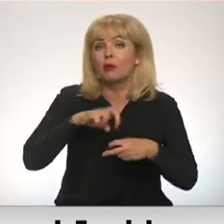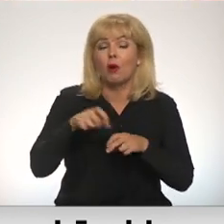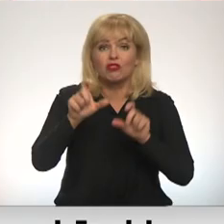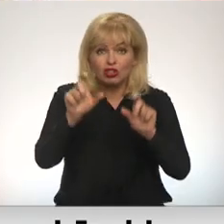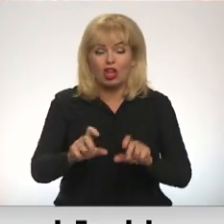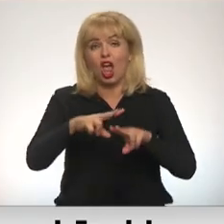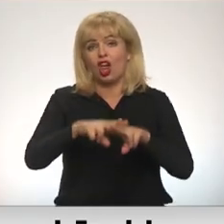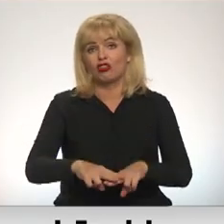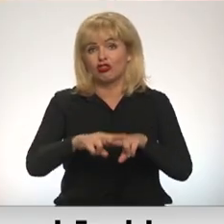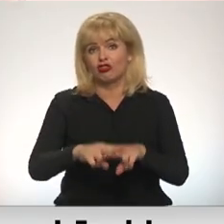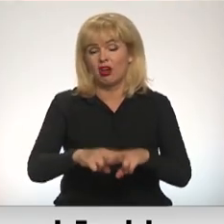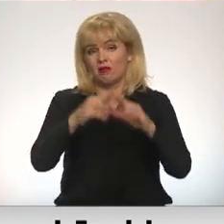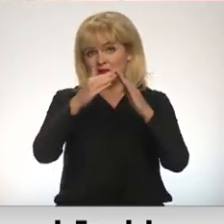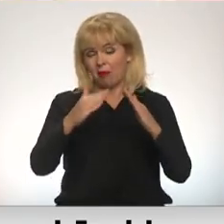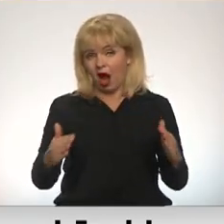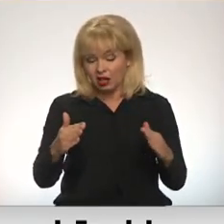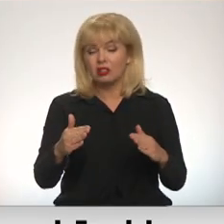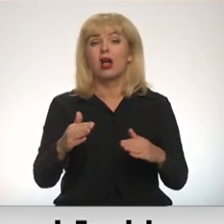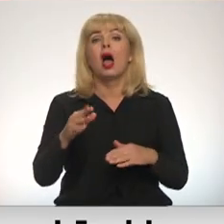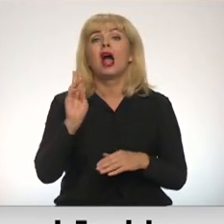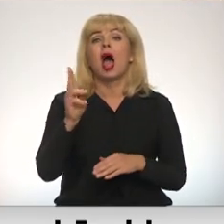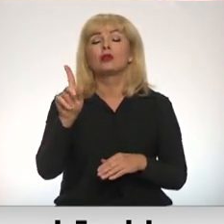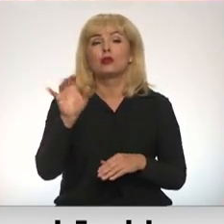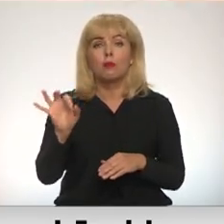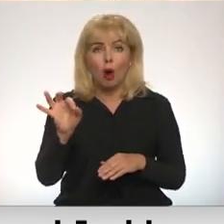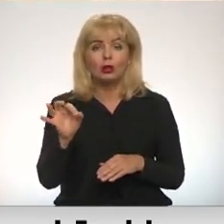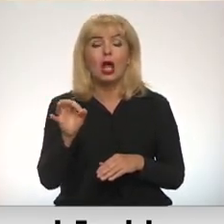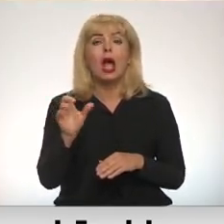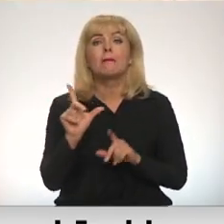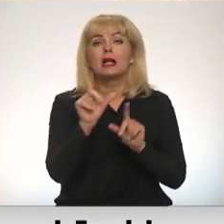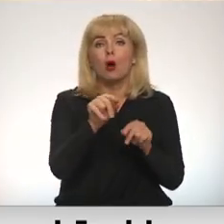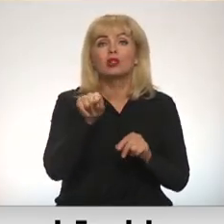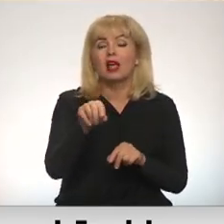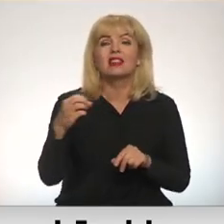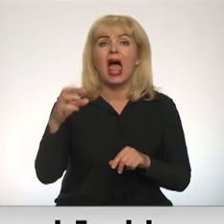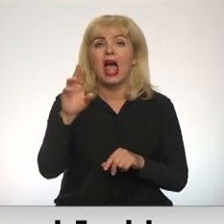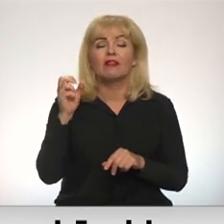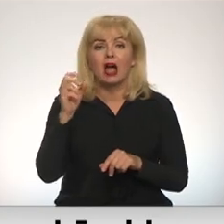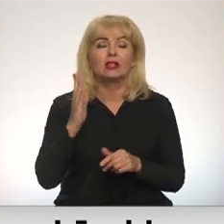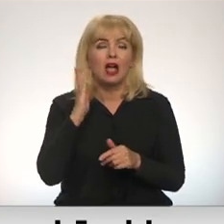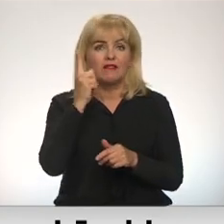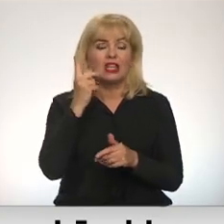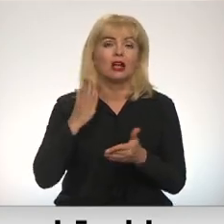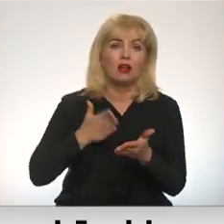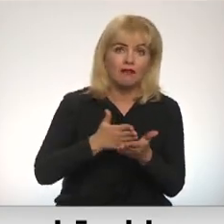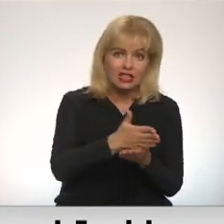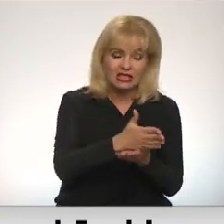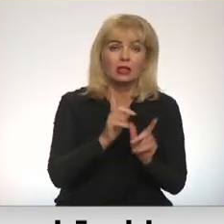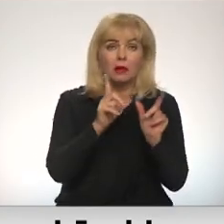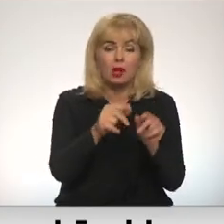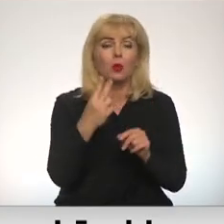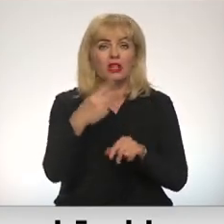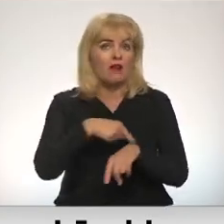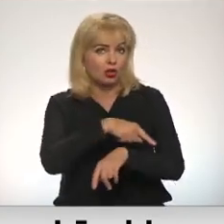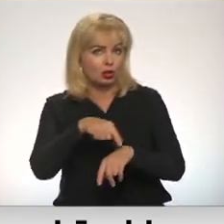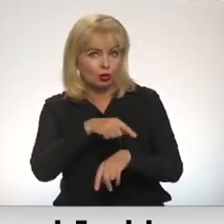sienās un viņi netiek ārā. Kārlis Podnieks uz treniņiem brauc no Tērvetes, ceļā vienā virzienā pavadot vairāk nekā 2 stundas. Un arī